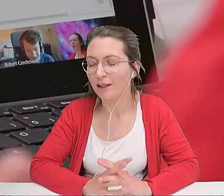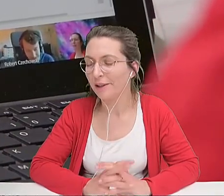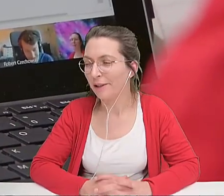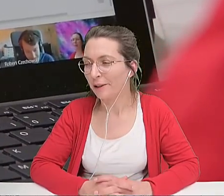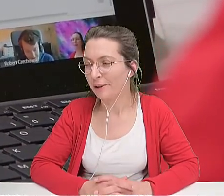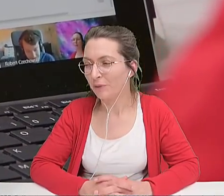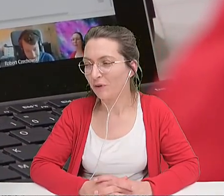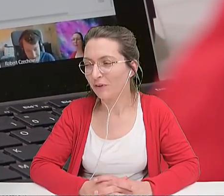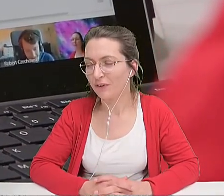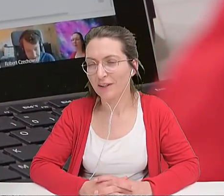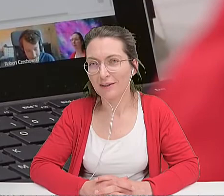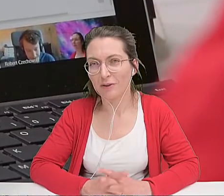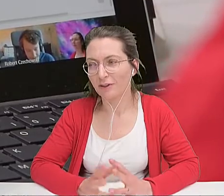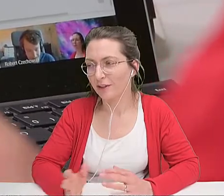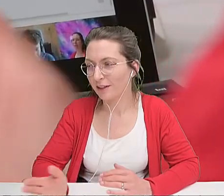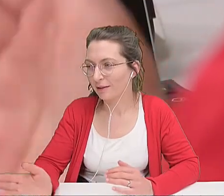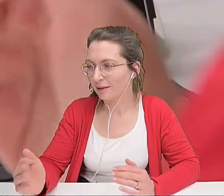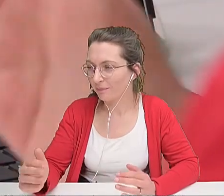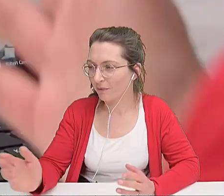null.